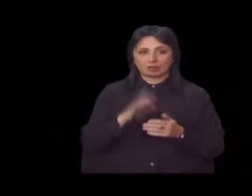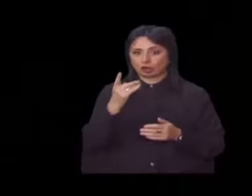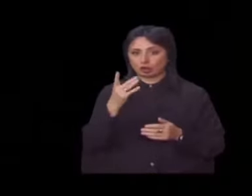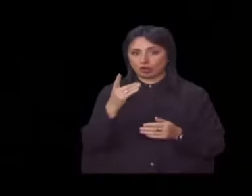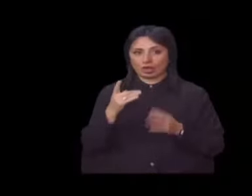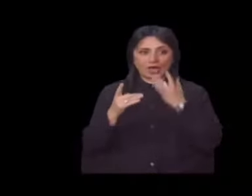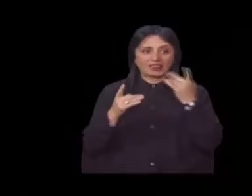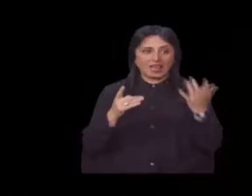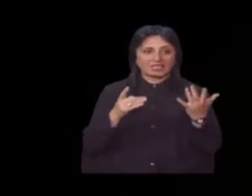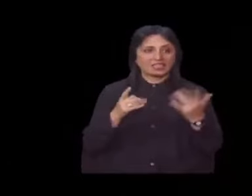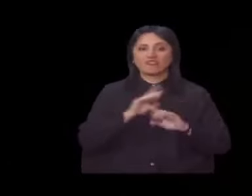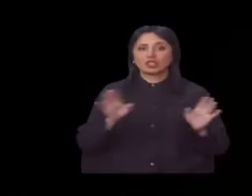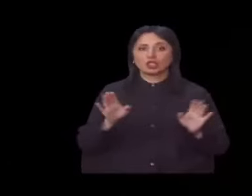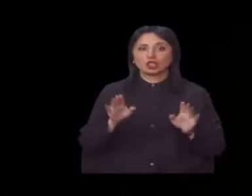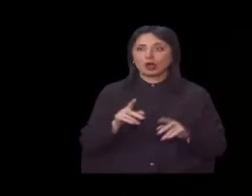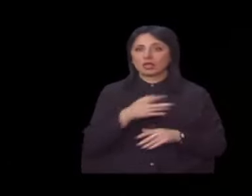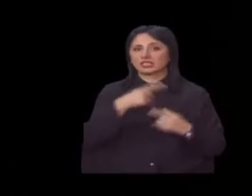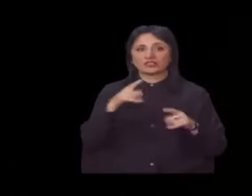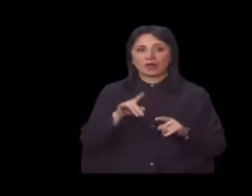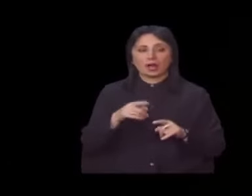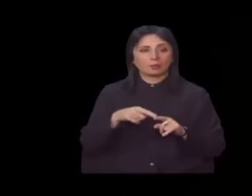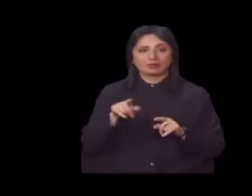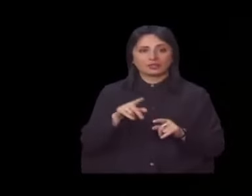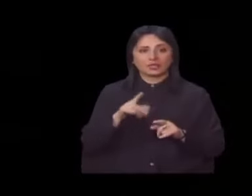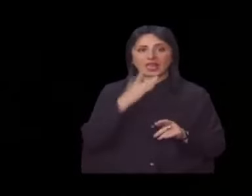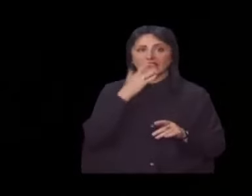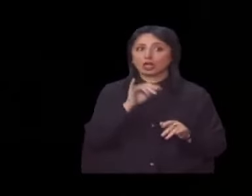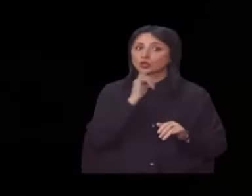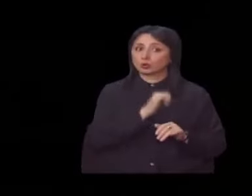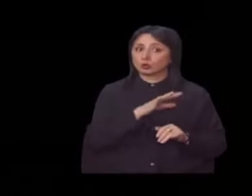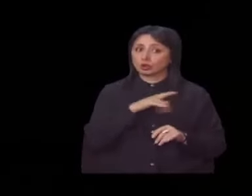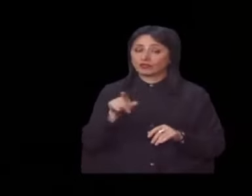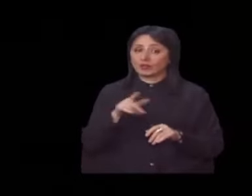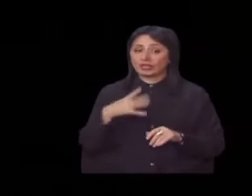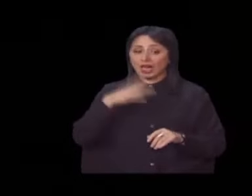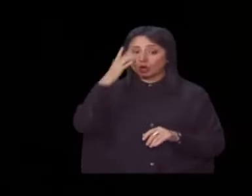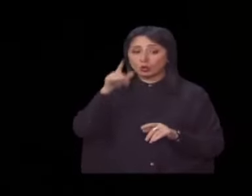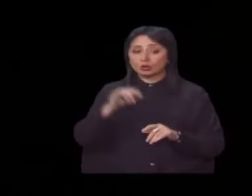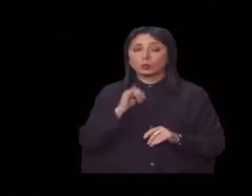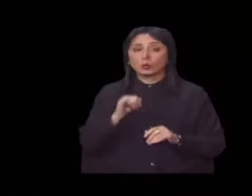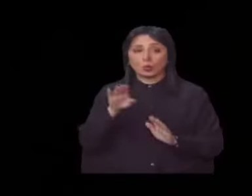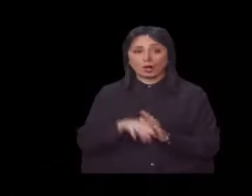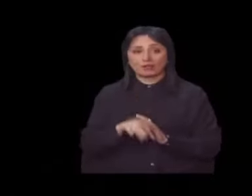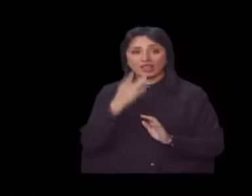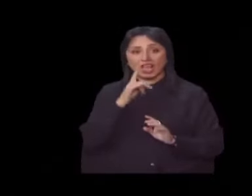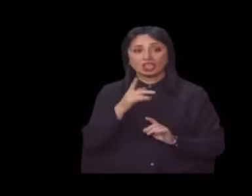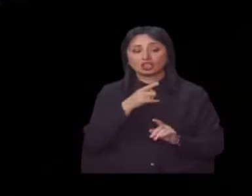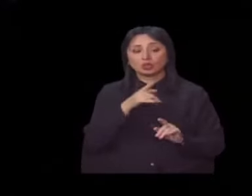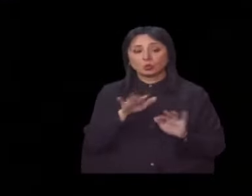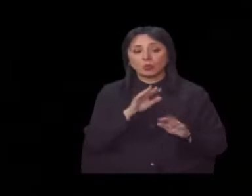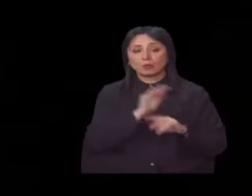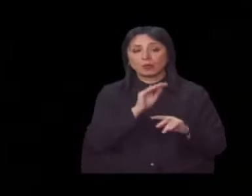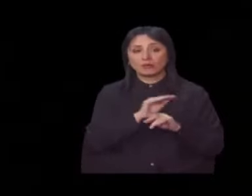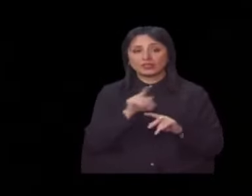მეტი არავინ არის და კი ნაციონალური მოძრაობის ხელისუფლება ცუდი ხელისუფლება იყო, მაგრამ ქართული კონსტიტუციის ხელისუფლება იმდენად უარგისია, რომ ხო ნაციონალური მოძრაობის